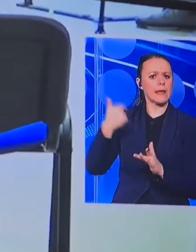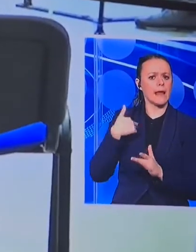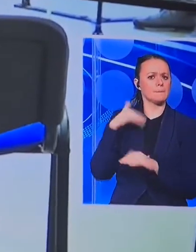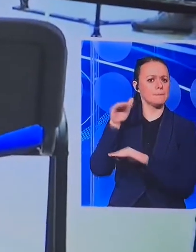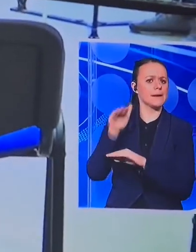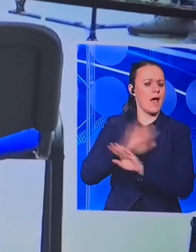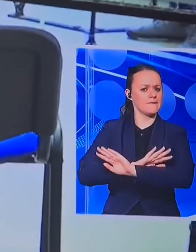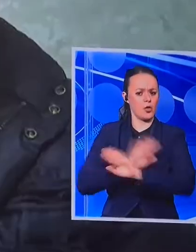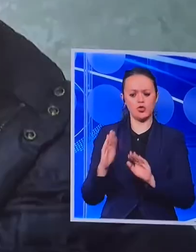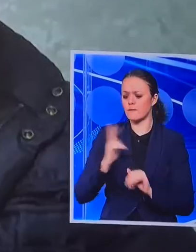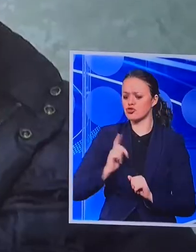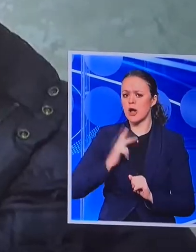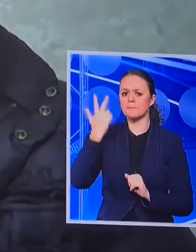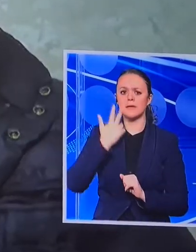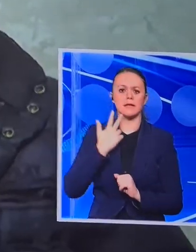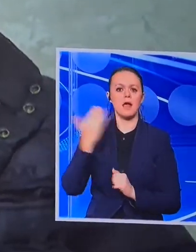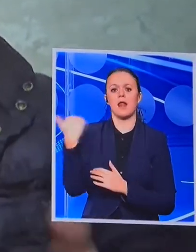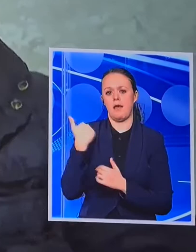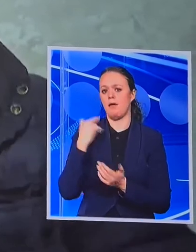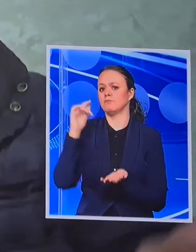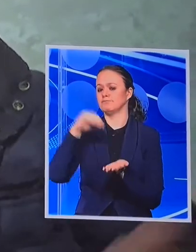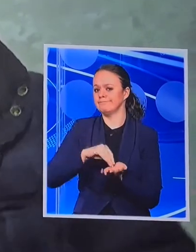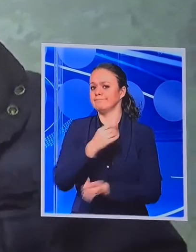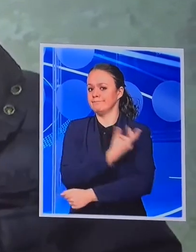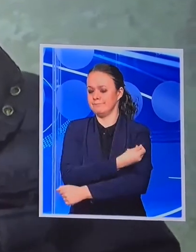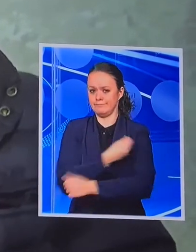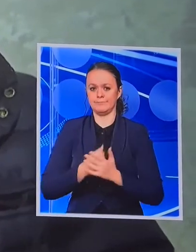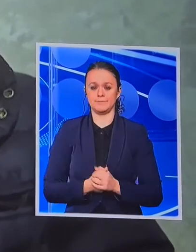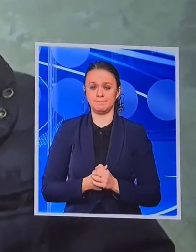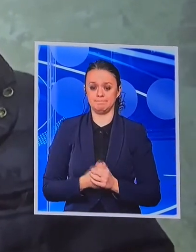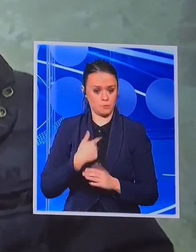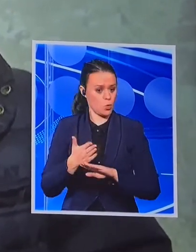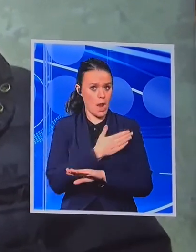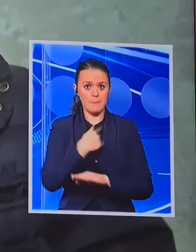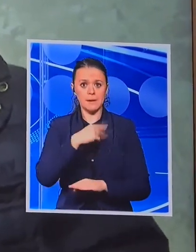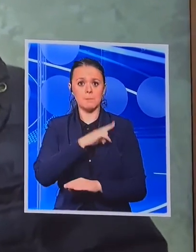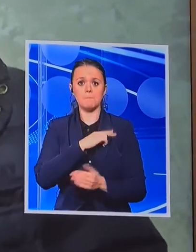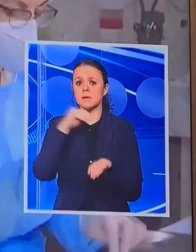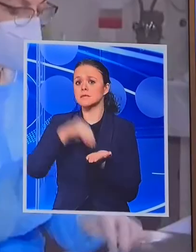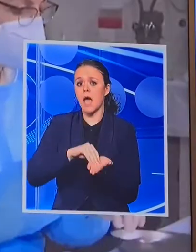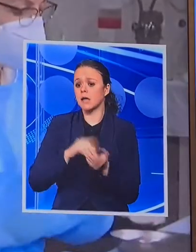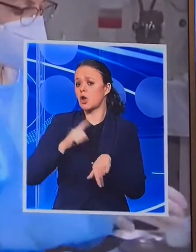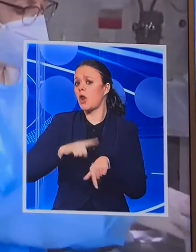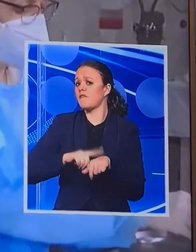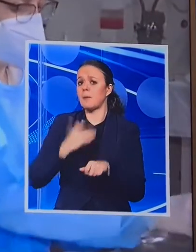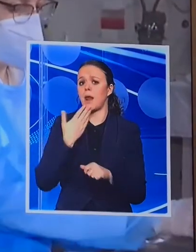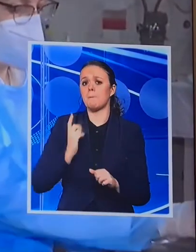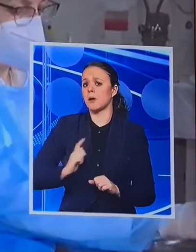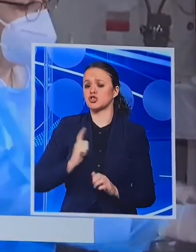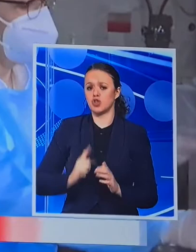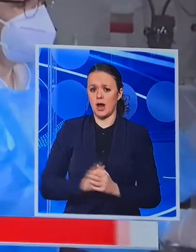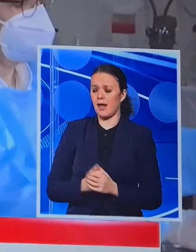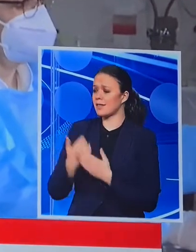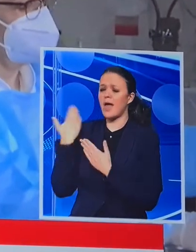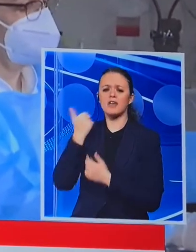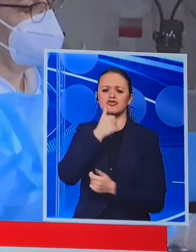sam 3 dana. Imao sam zakazano i došao na vreme i tako da nisam čekao. Ono što je najvažnije, ne boli. A